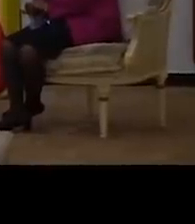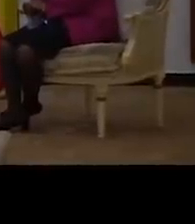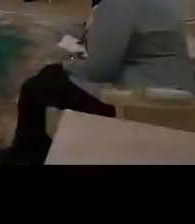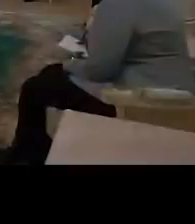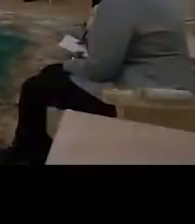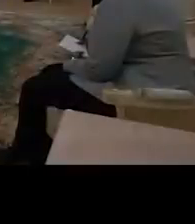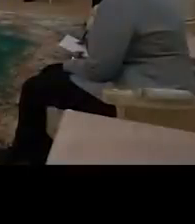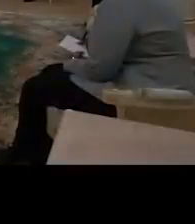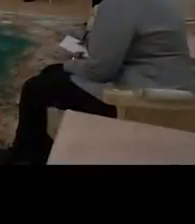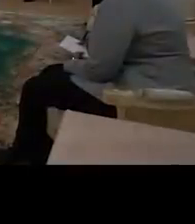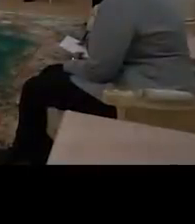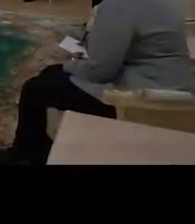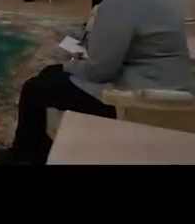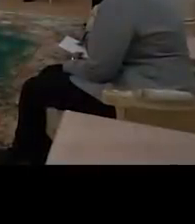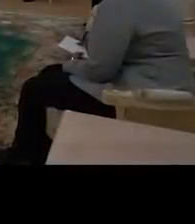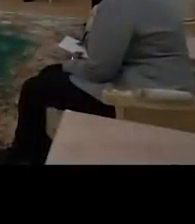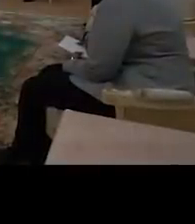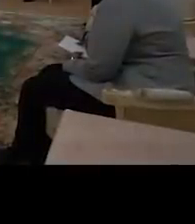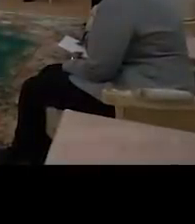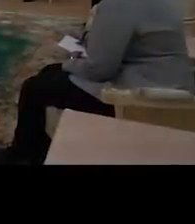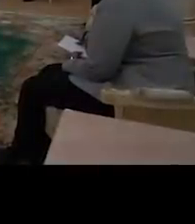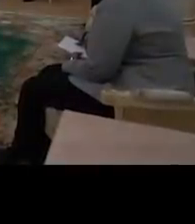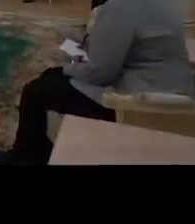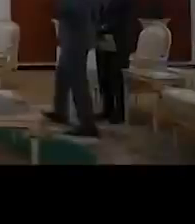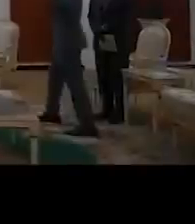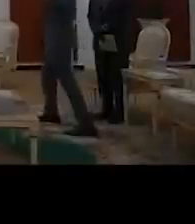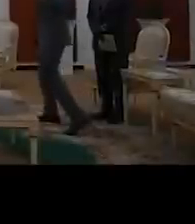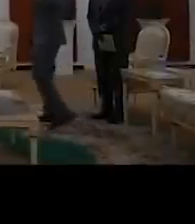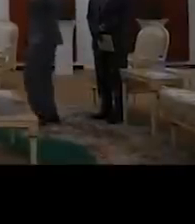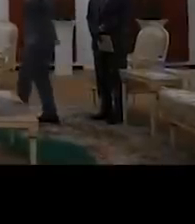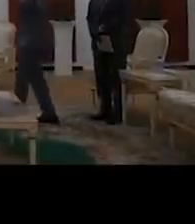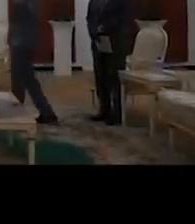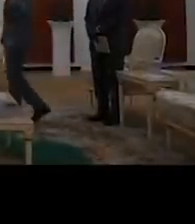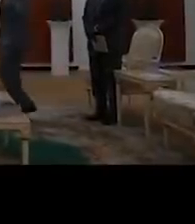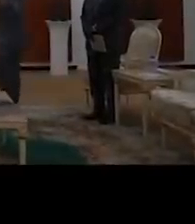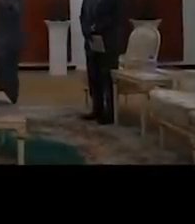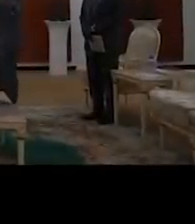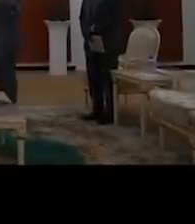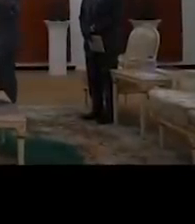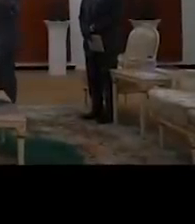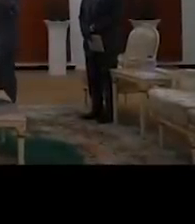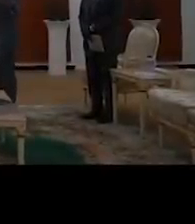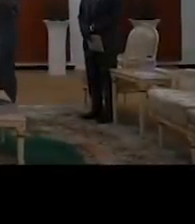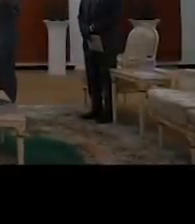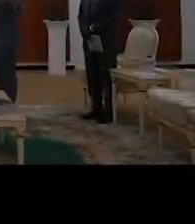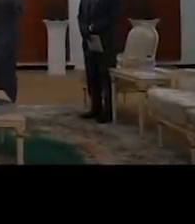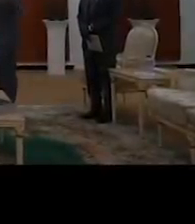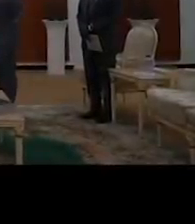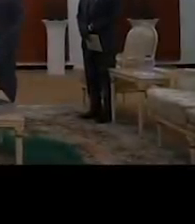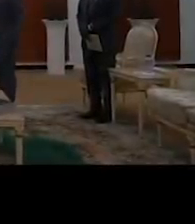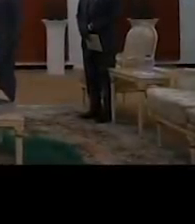la redynamisation des relations bilatérales d'amitié et de coopération entre addis abeba et kinshasa ainsi que la question